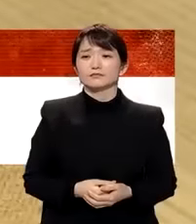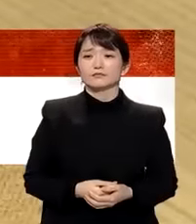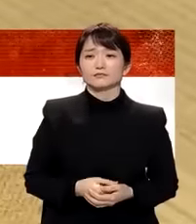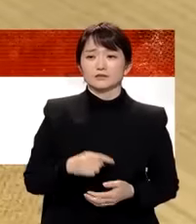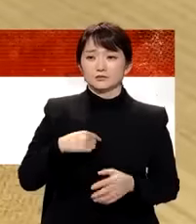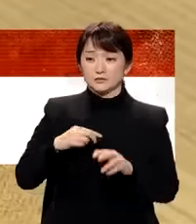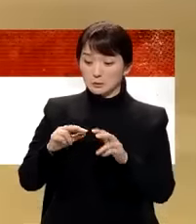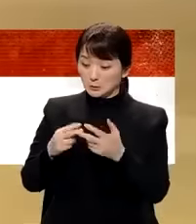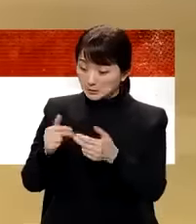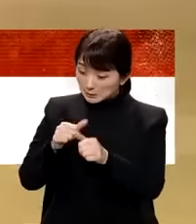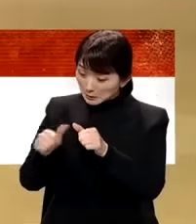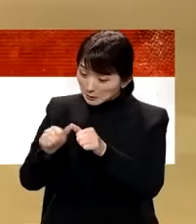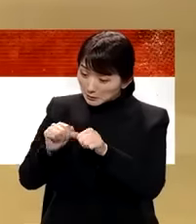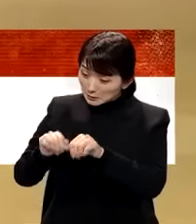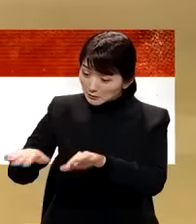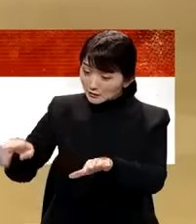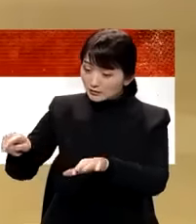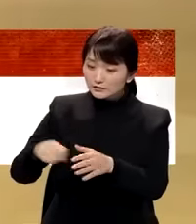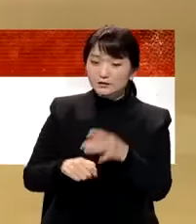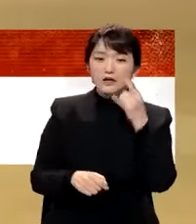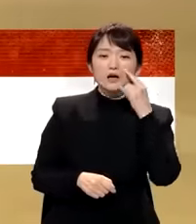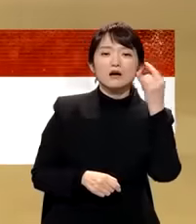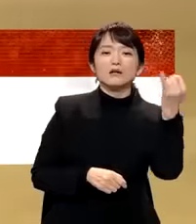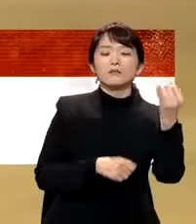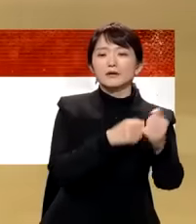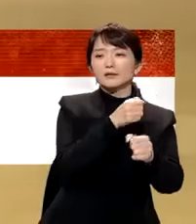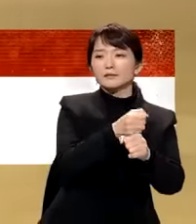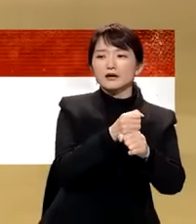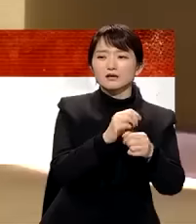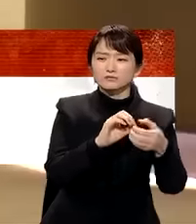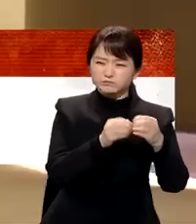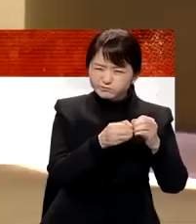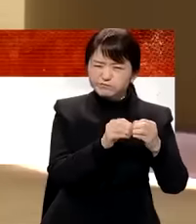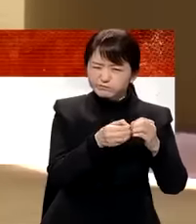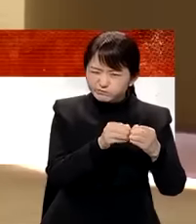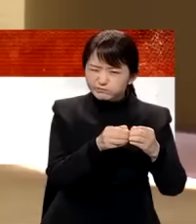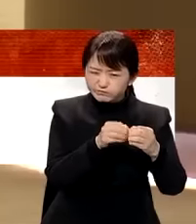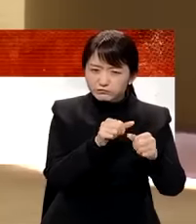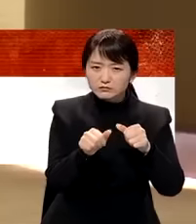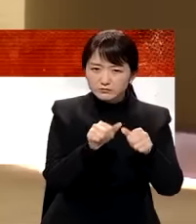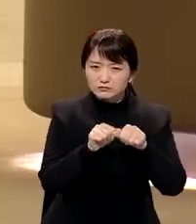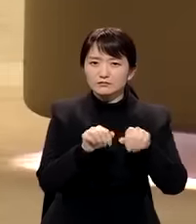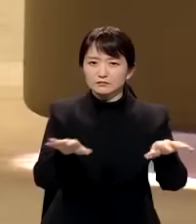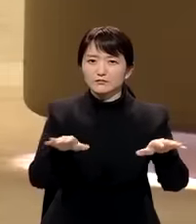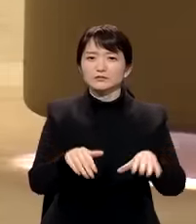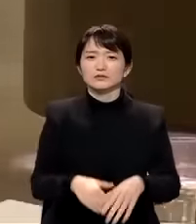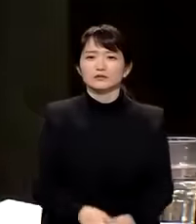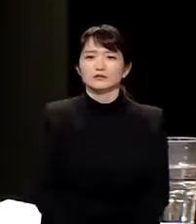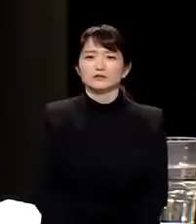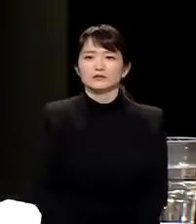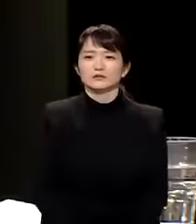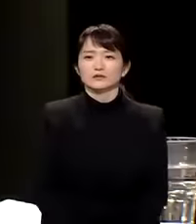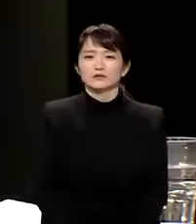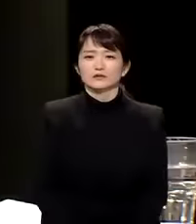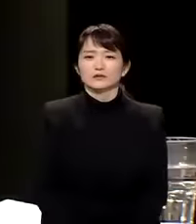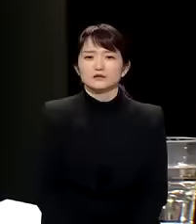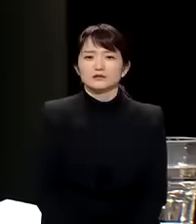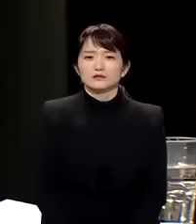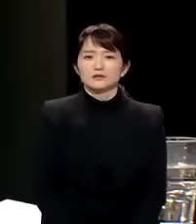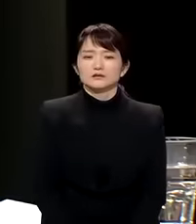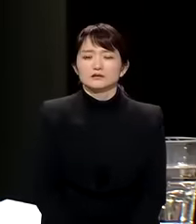본인에 대한 소문도 저희 엄마가 만들어낸 소문이라고 그런 식으로 소문이 난 거예요